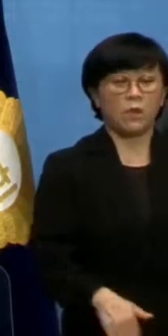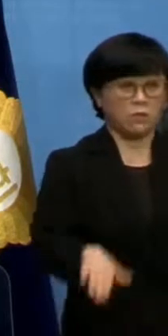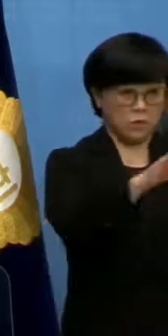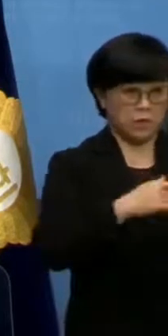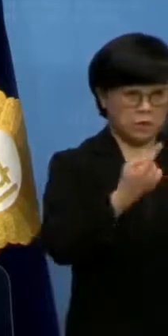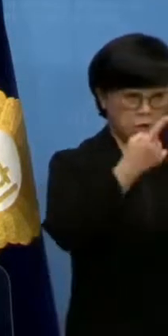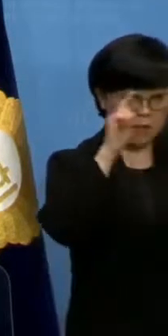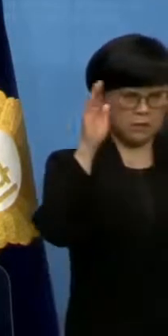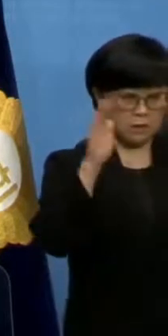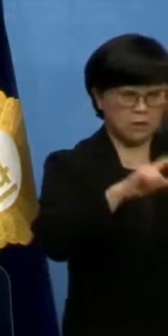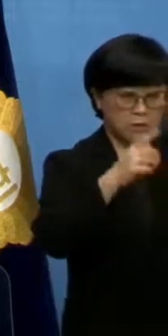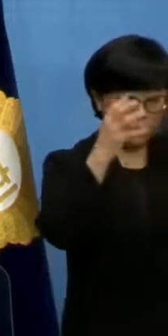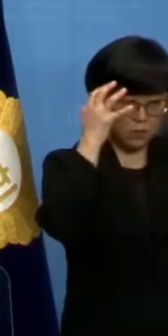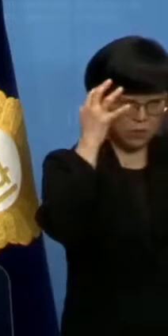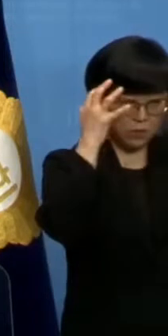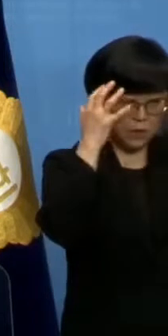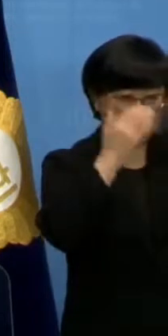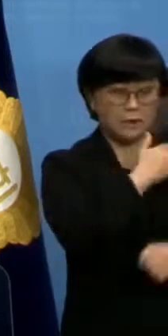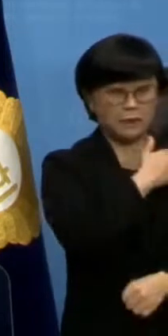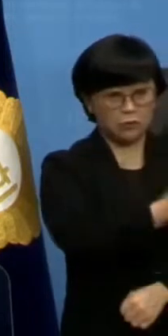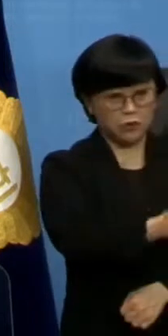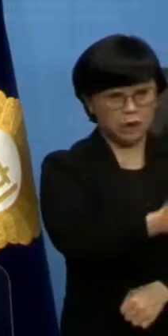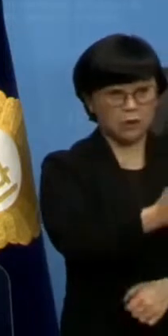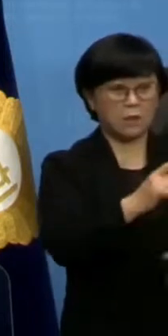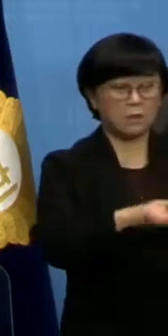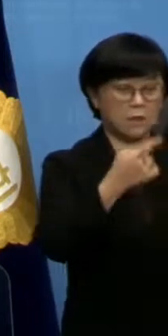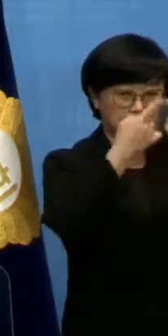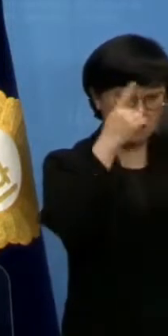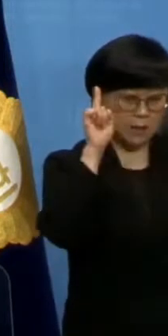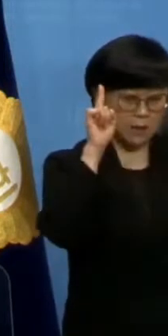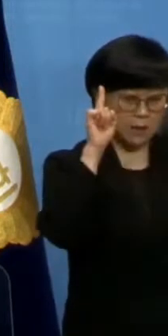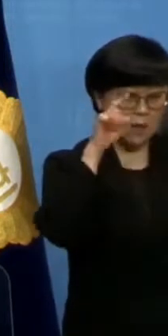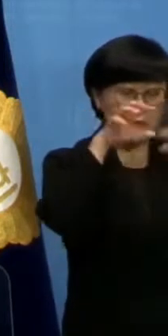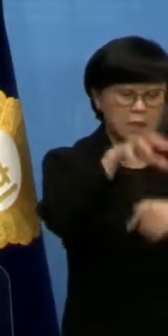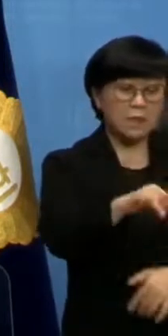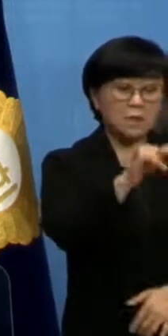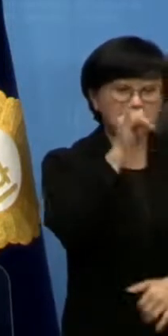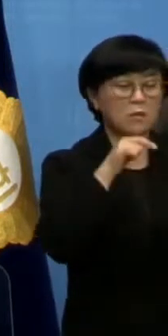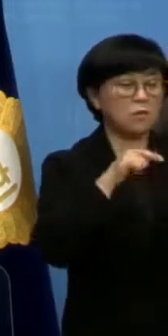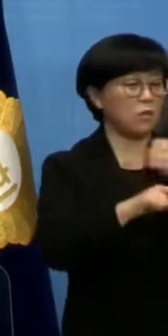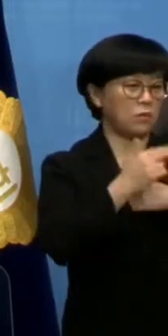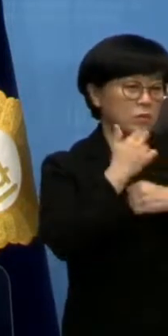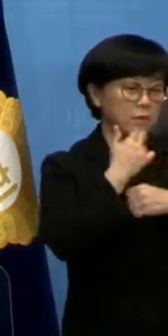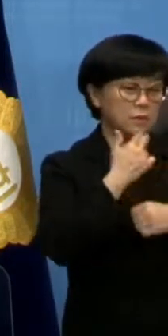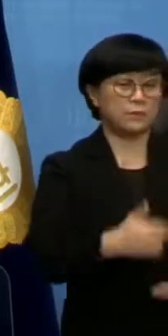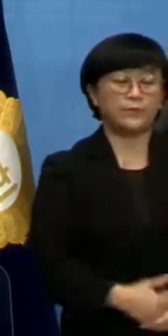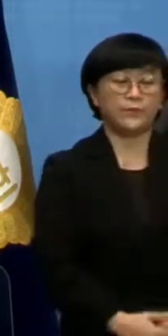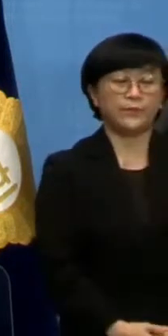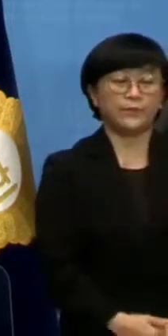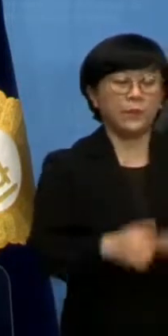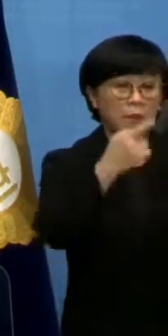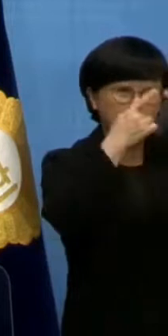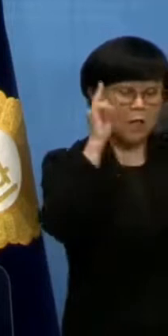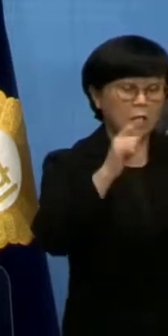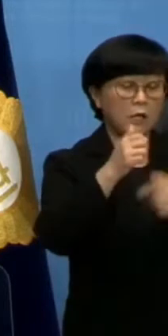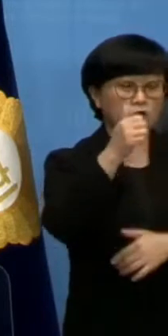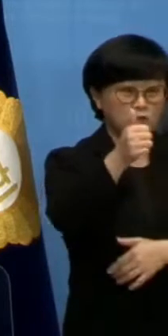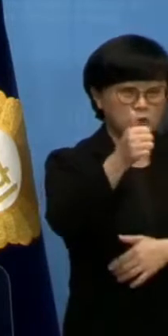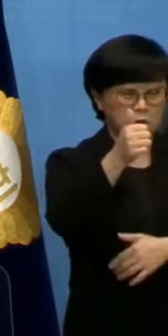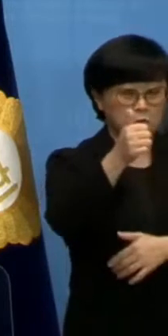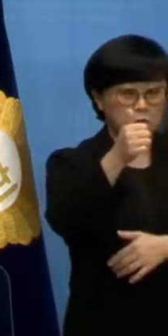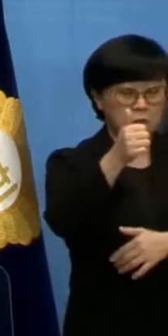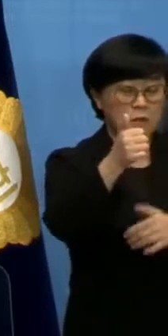우리는 대학생들의 고통을 외면한다면 대학이 존재할 이유가 있겠습니까? 대학의 주인은